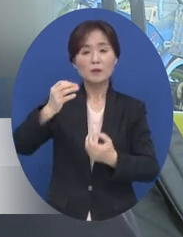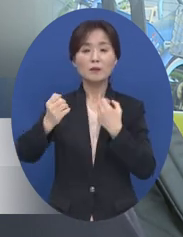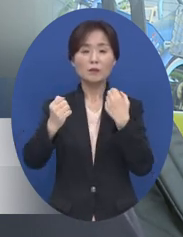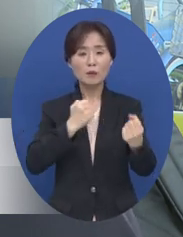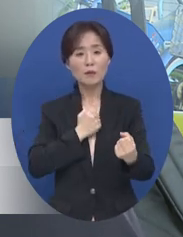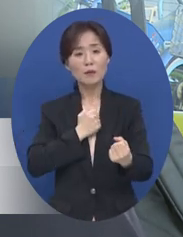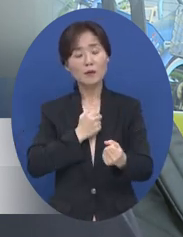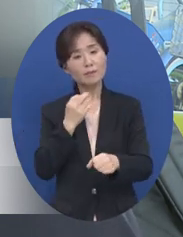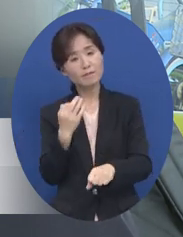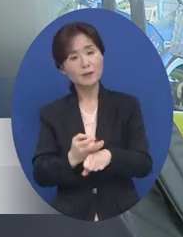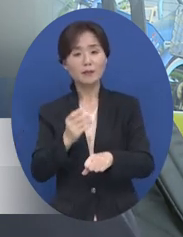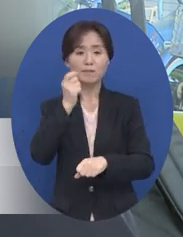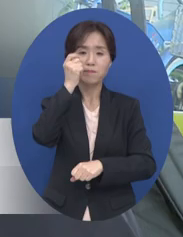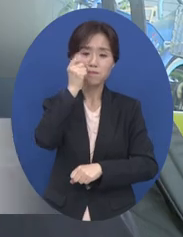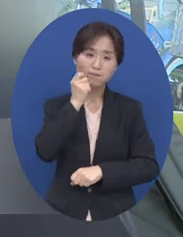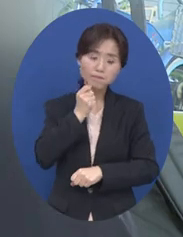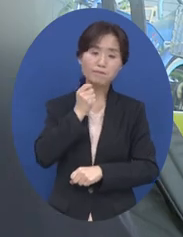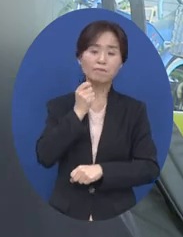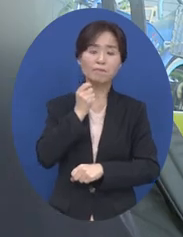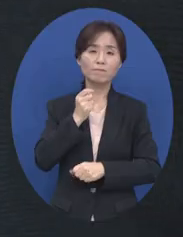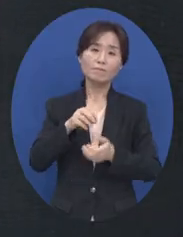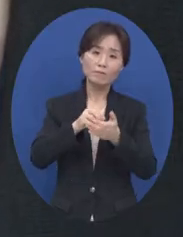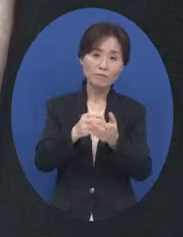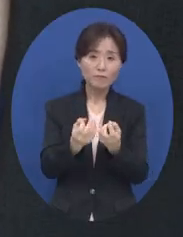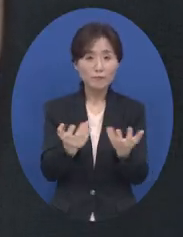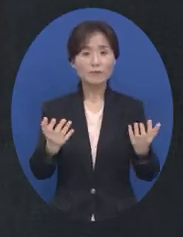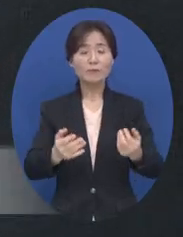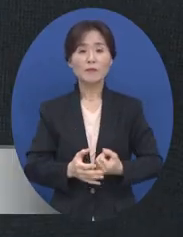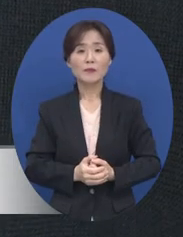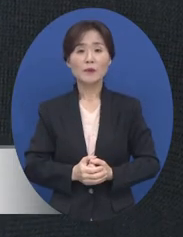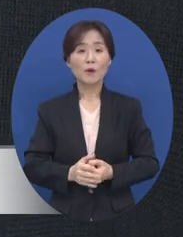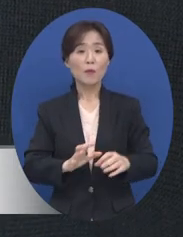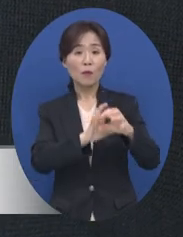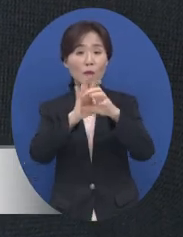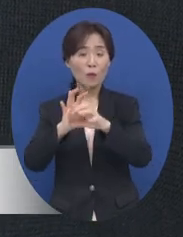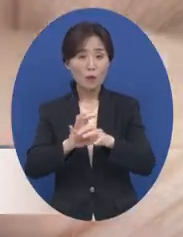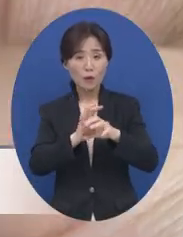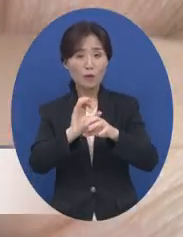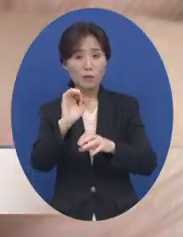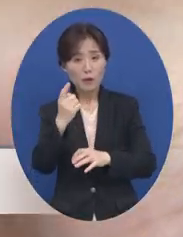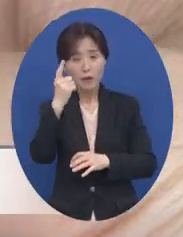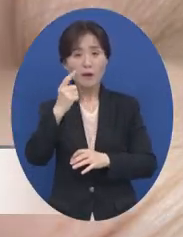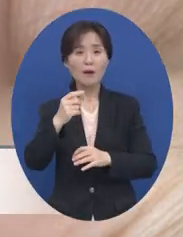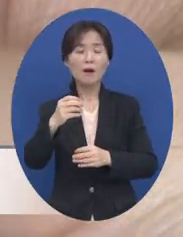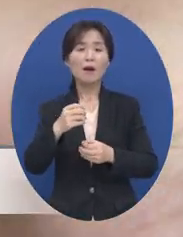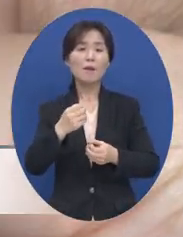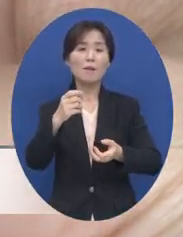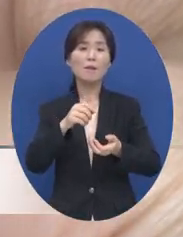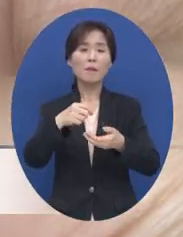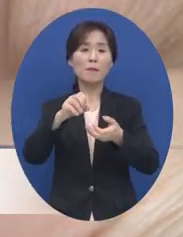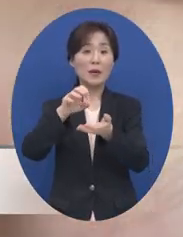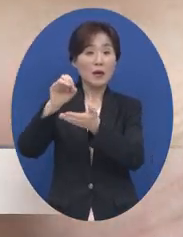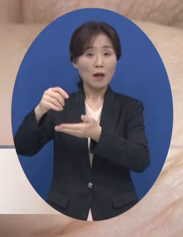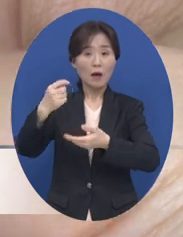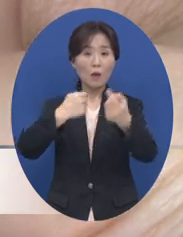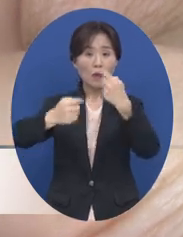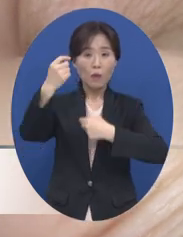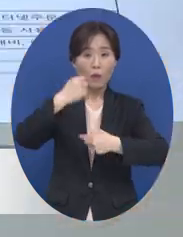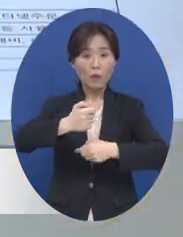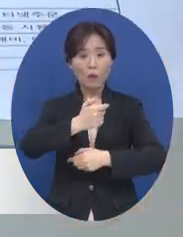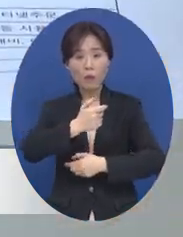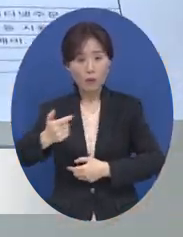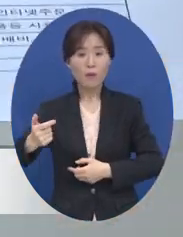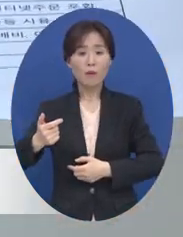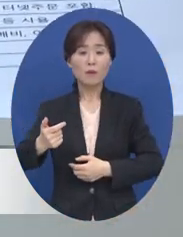불구하고 물며 겨자 먹기로 할 수밖에 없는 상황입니다. 코로나19에 배달 수요가 늘면서 배달의 미용은 대세가